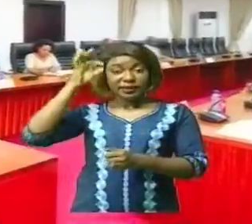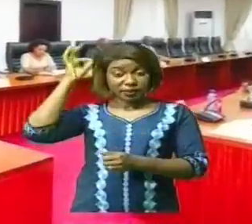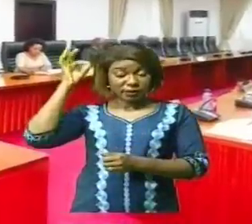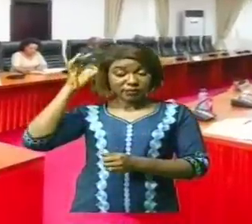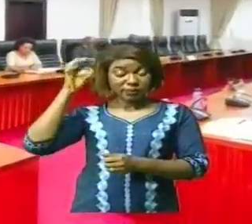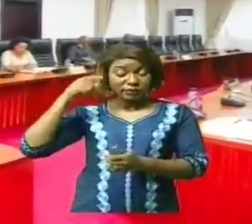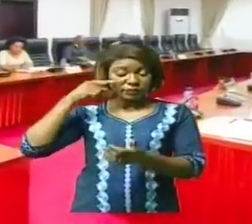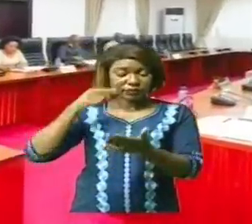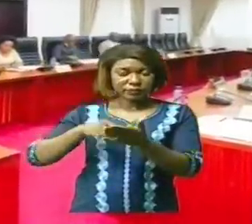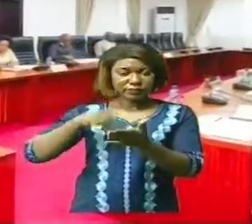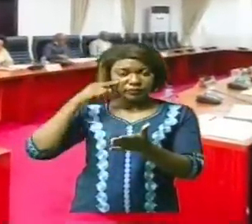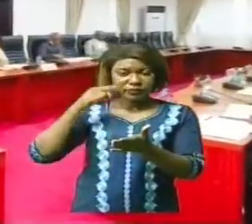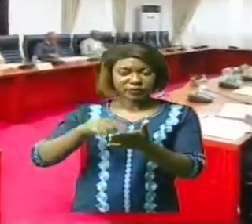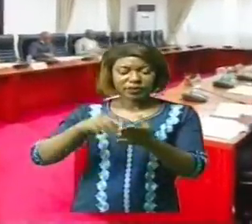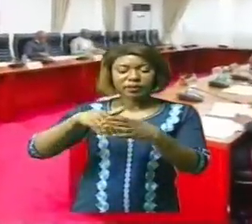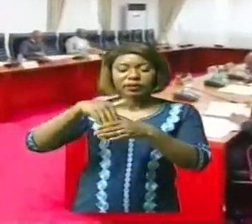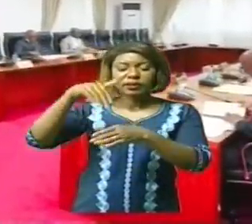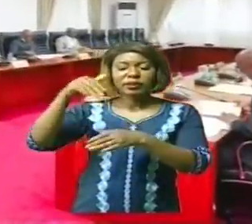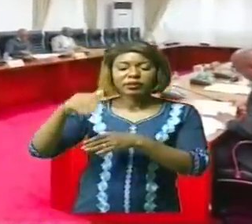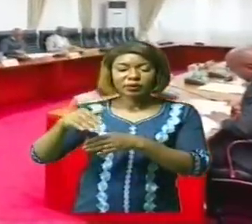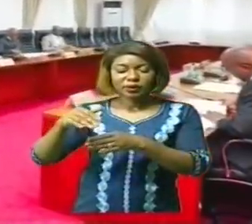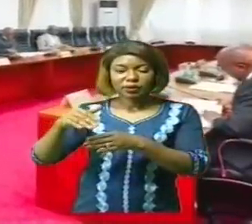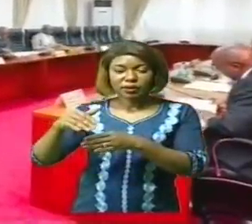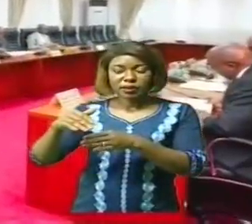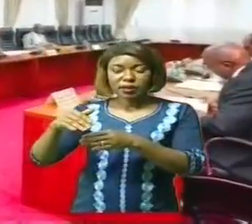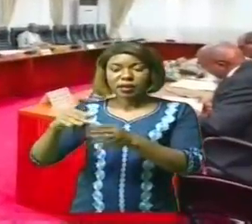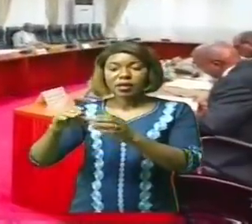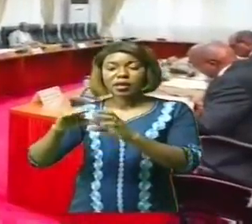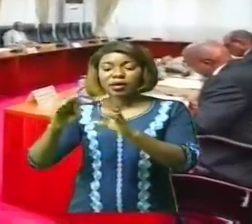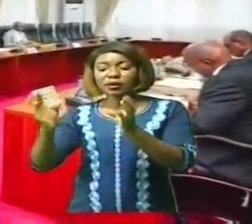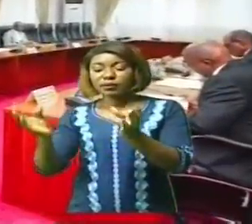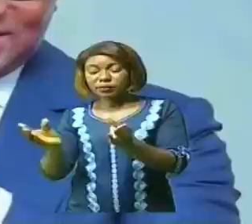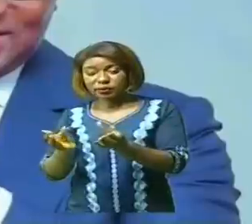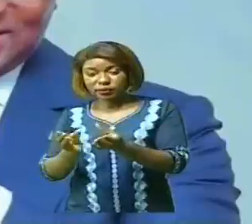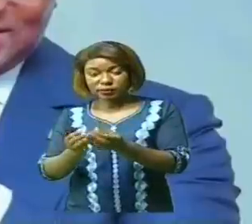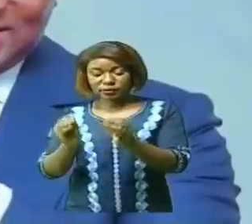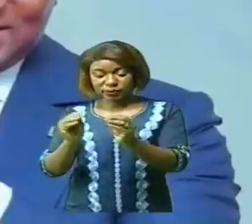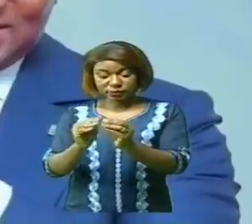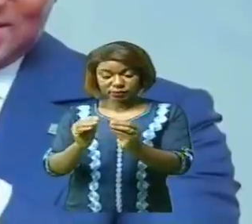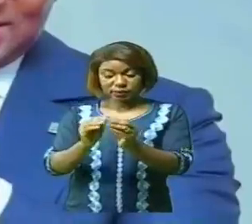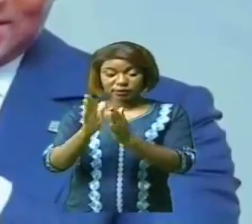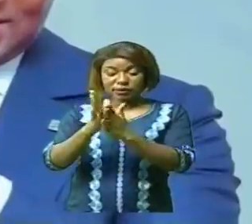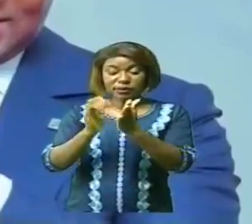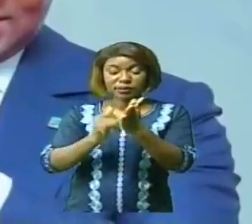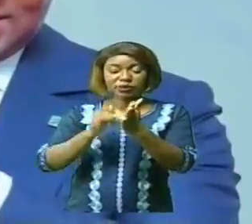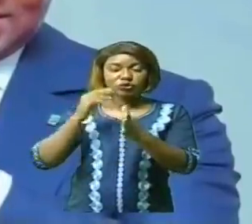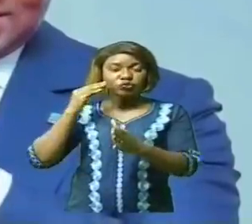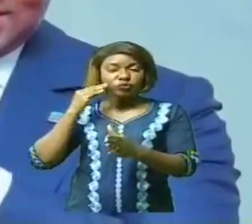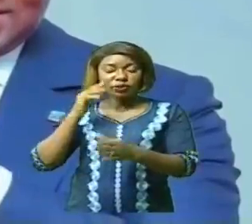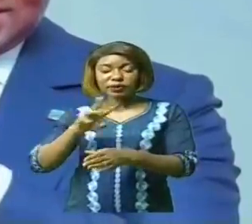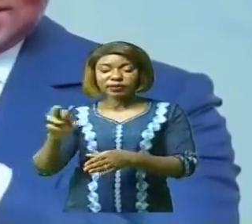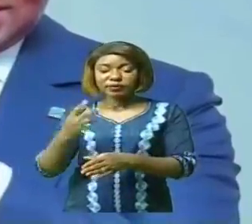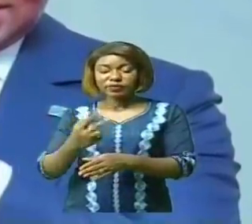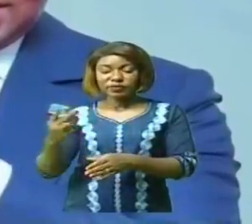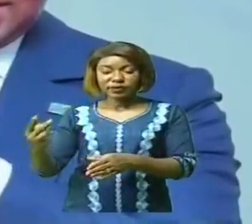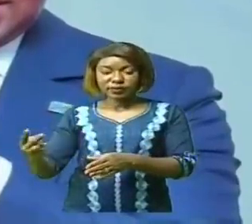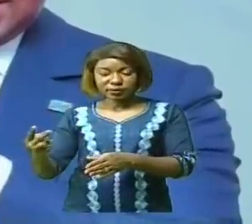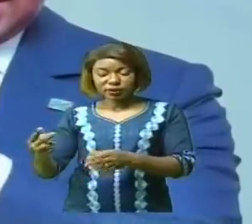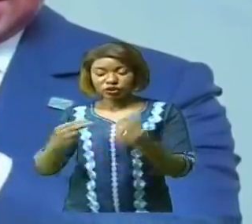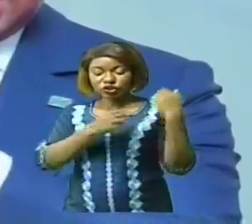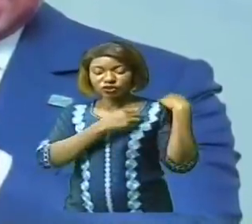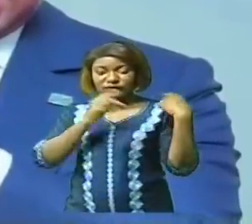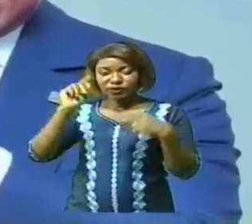constat ressort de la réunion de la conjoncture économique qu'a présidé ce jeudi 16 juin 2022 le Premier ministre et chef du